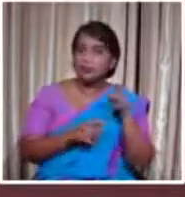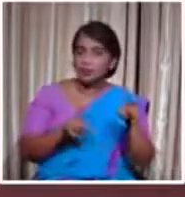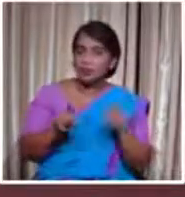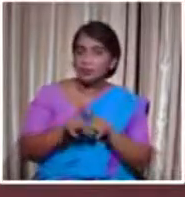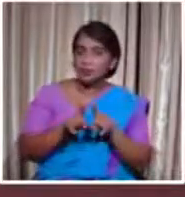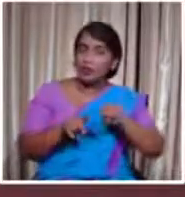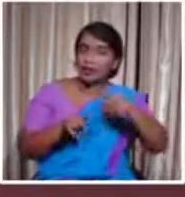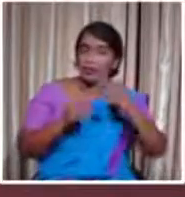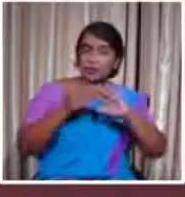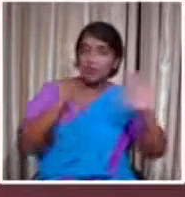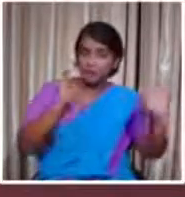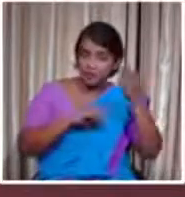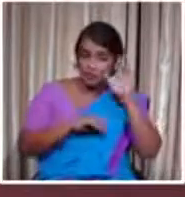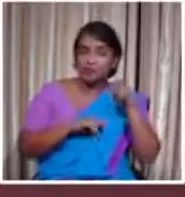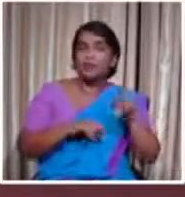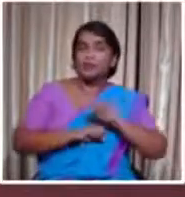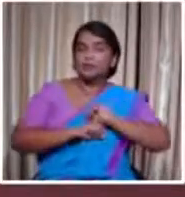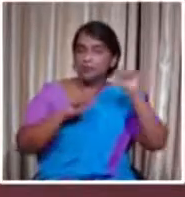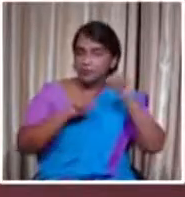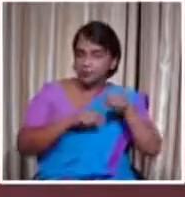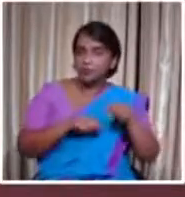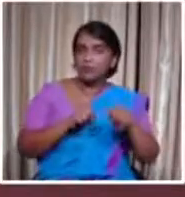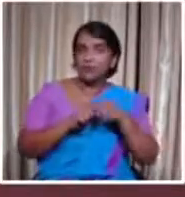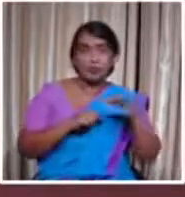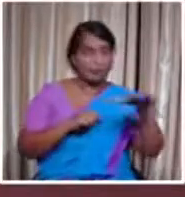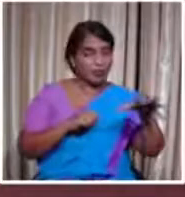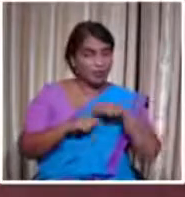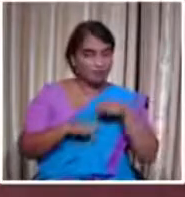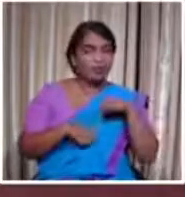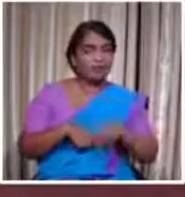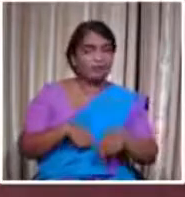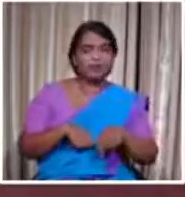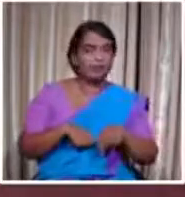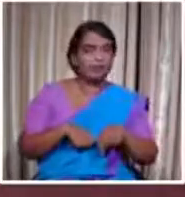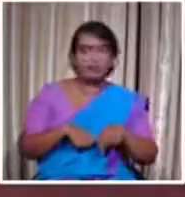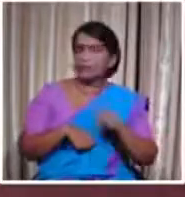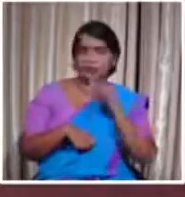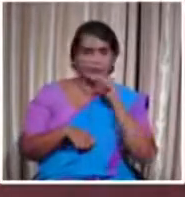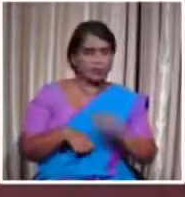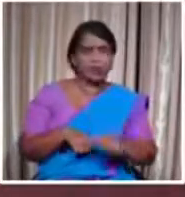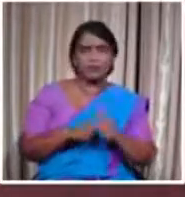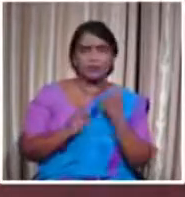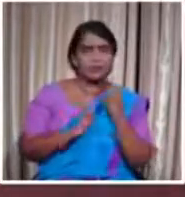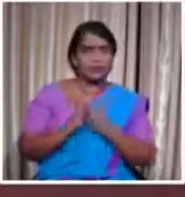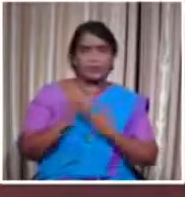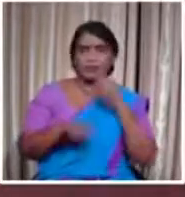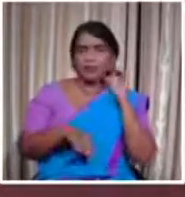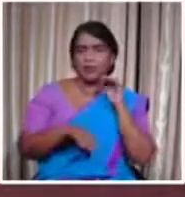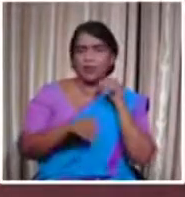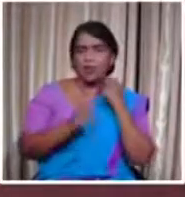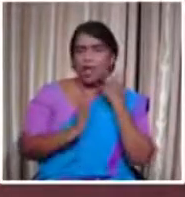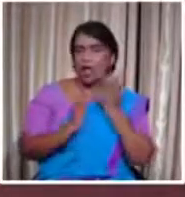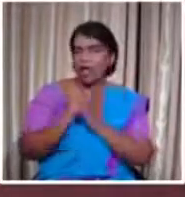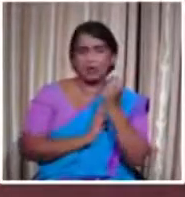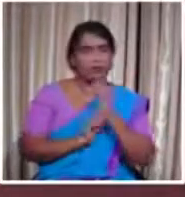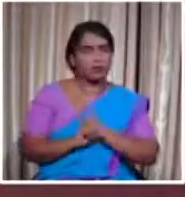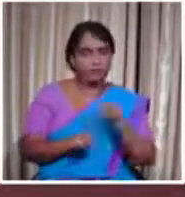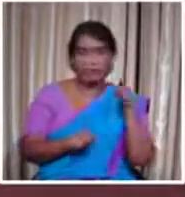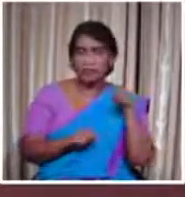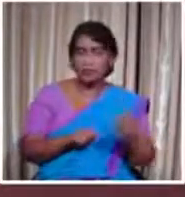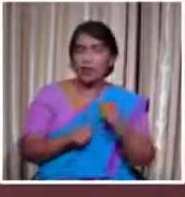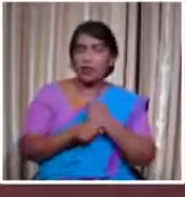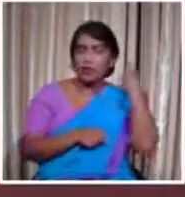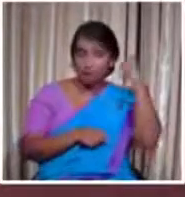තවත් අයෙකු පහ කිරීම සඳහා මෙම අරගල භූමිය භාවිතා කිරීමට මේ අයට කිසිදු සදාචාරාත්මක පදනමක් නැහැ. මෙම